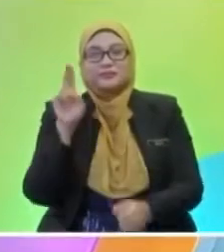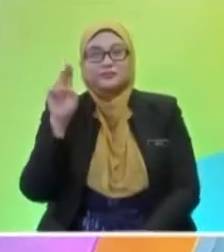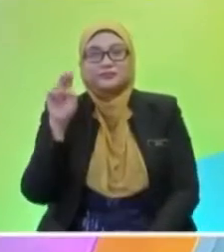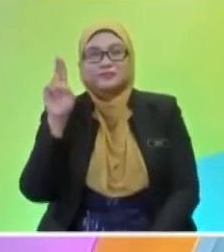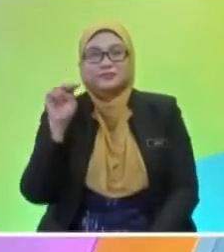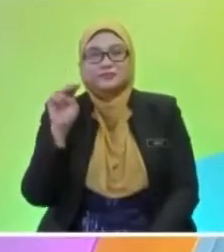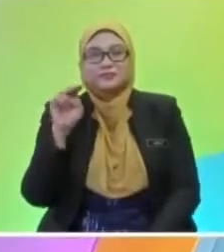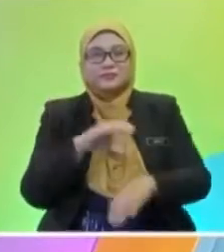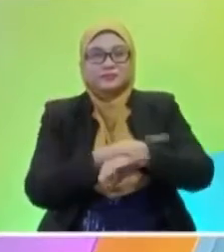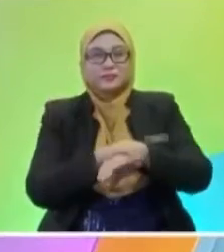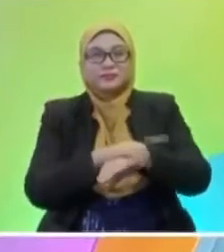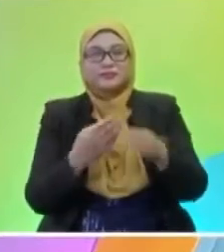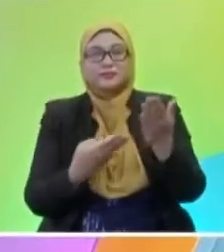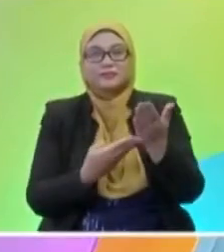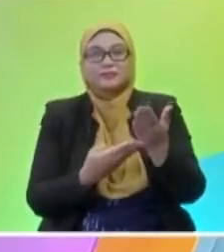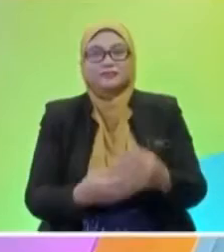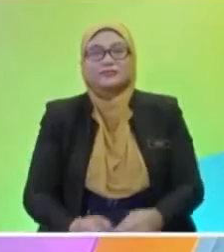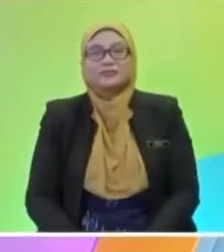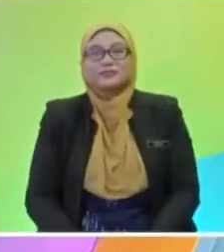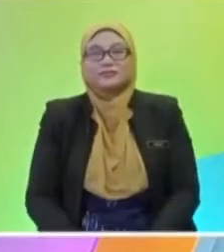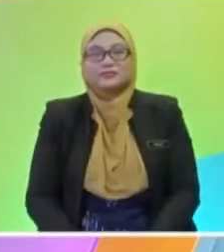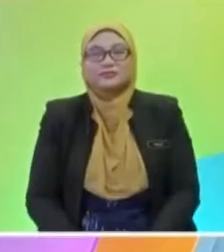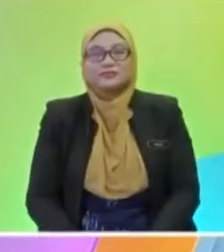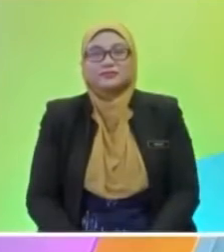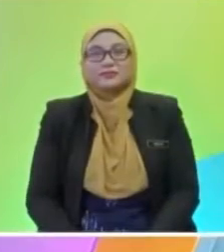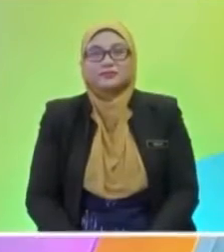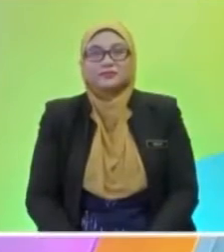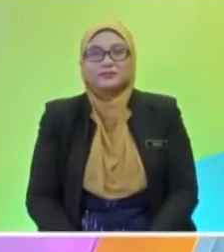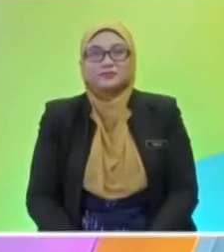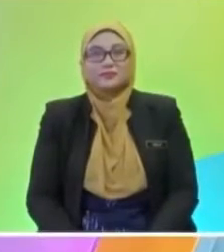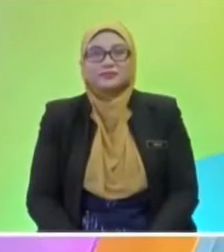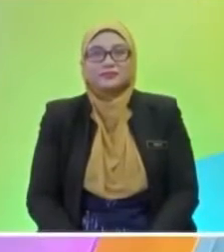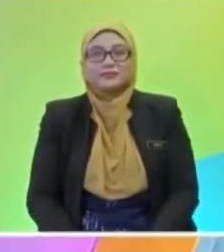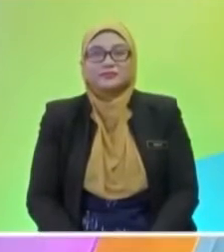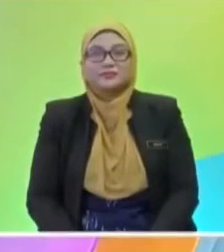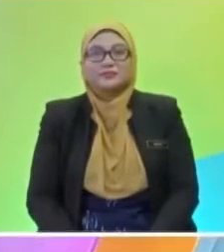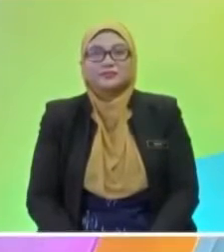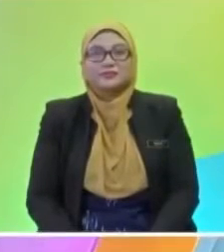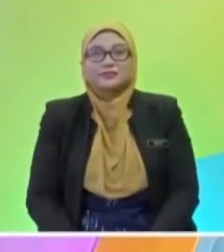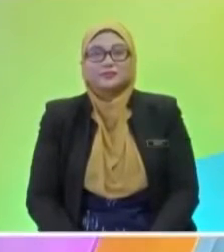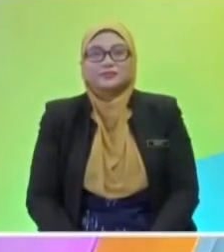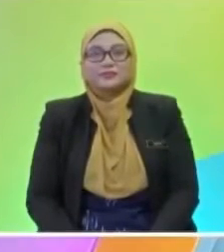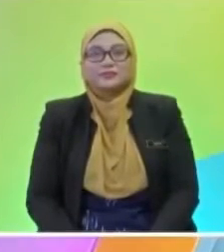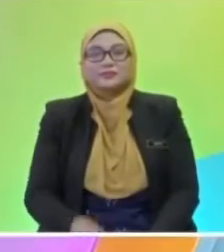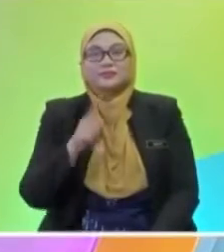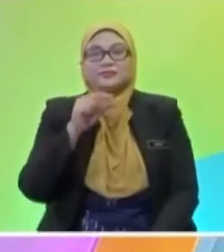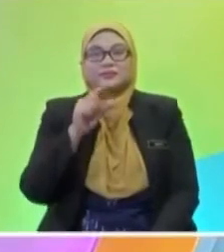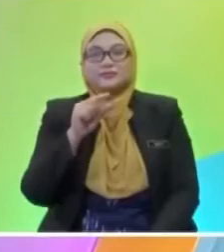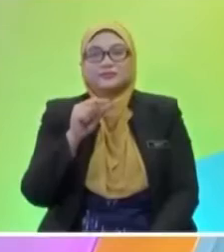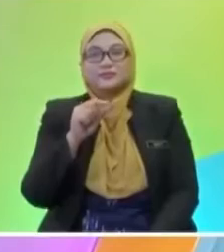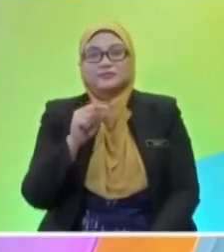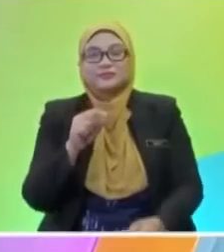pemegang bateri pula. Okey, ini ialah pemegang bateri. Okey. Kita lekatkan sama